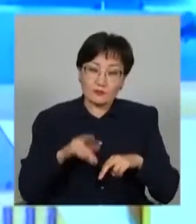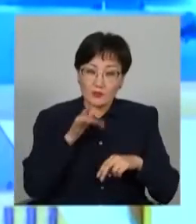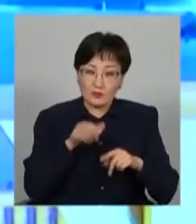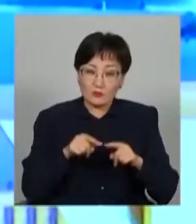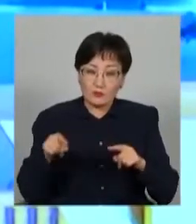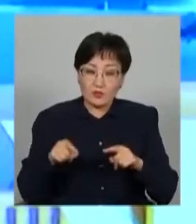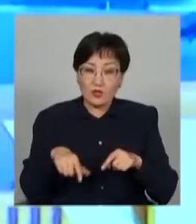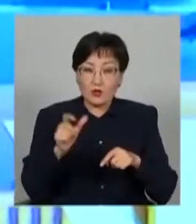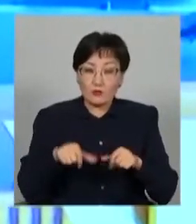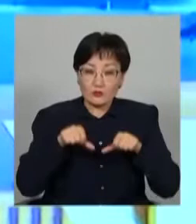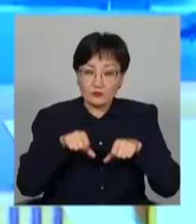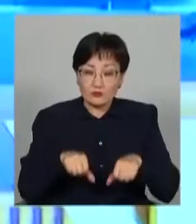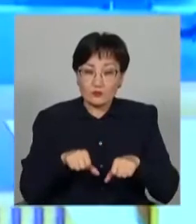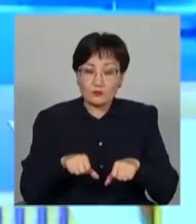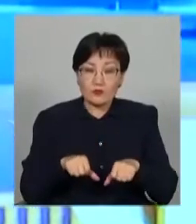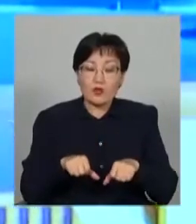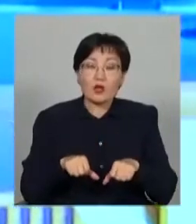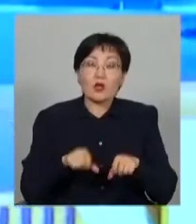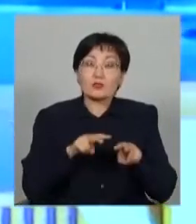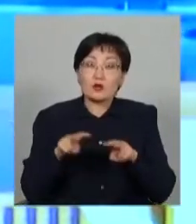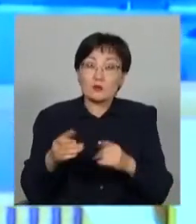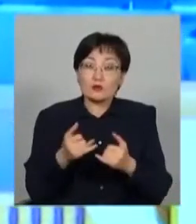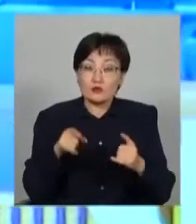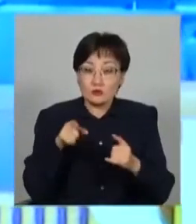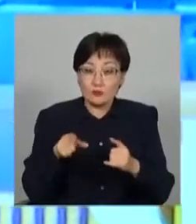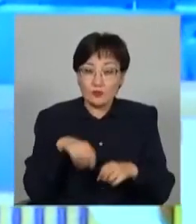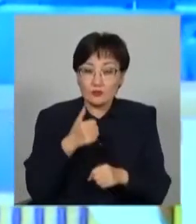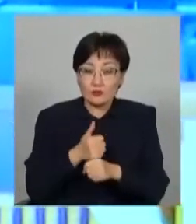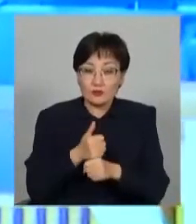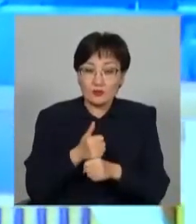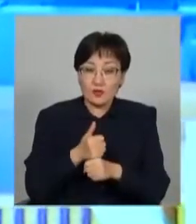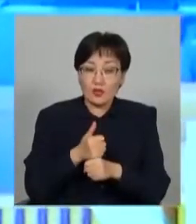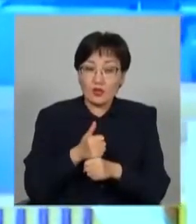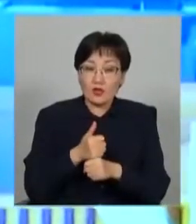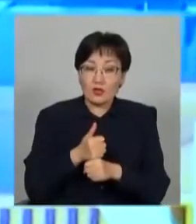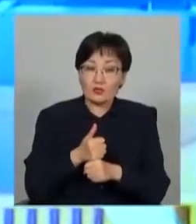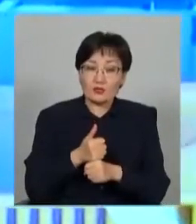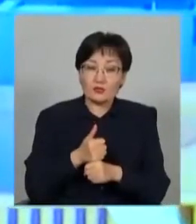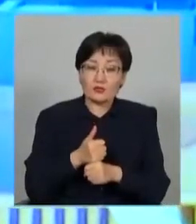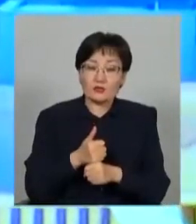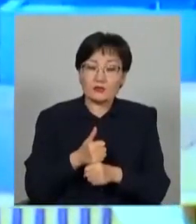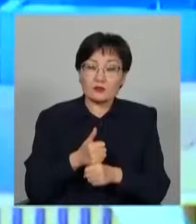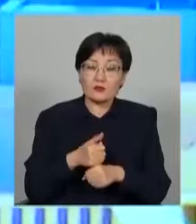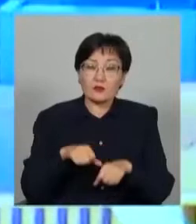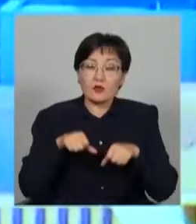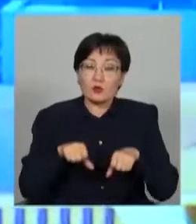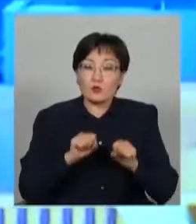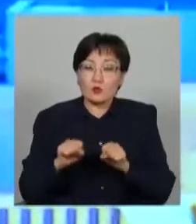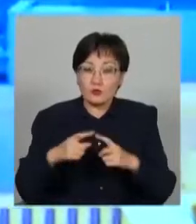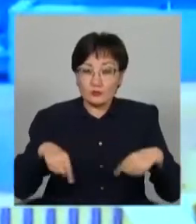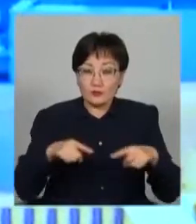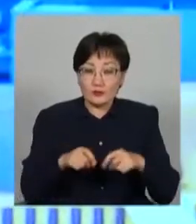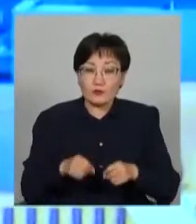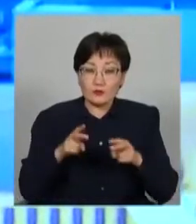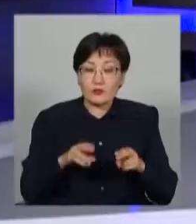кезіндегі адамның құқығын таптамас үшін, міне сол ойы жерде ол негізі жаңағы біздің құқық қорғау органдары ол жаңа ғана